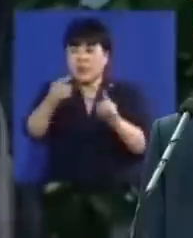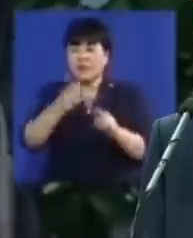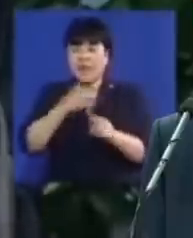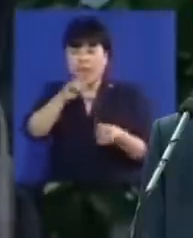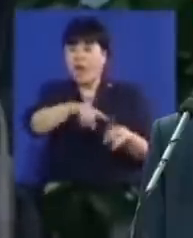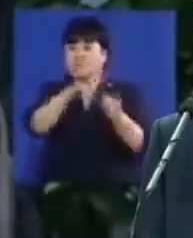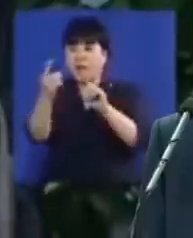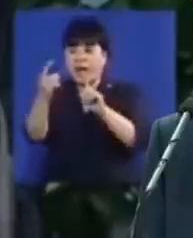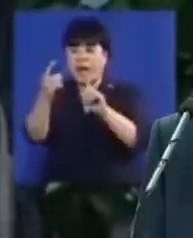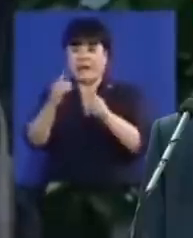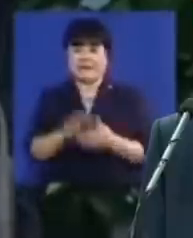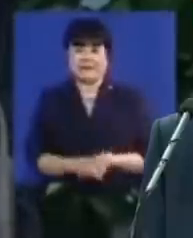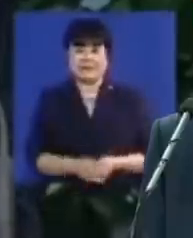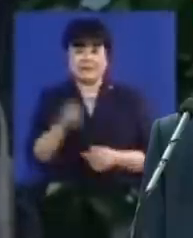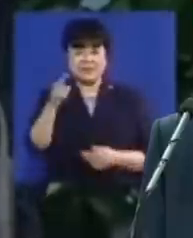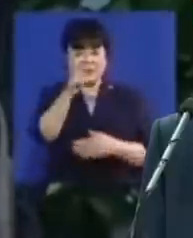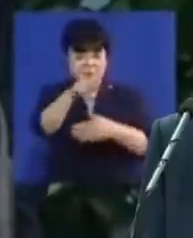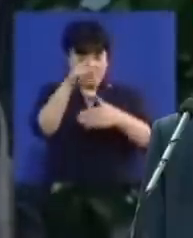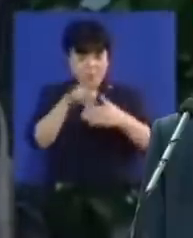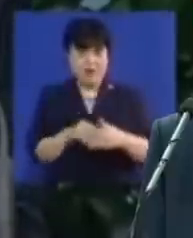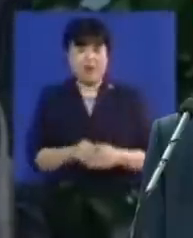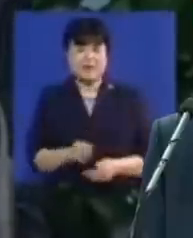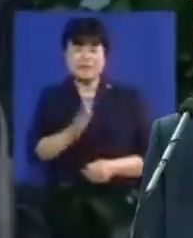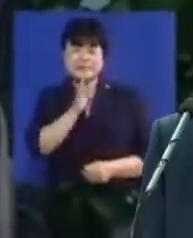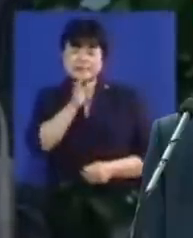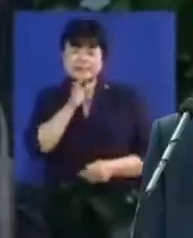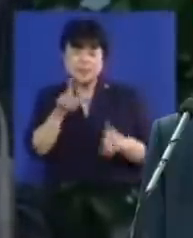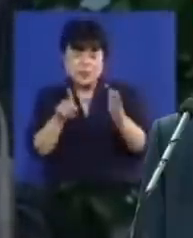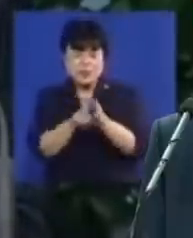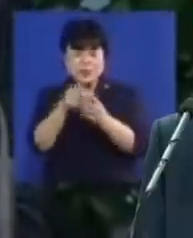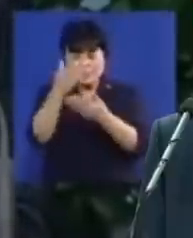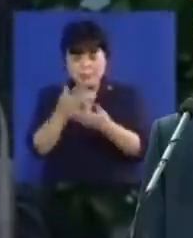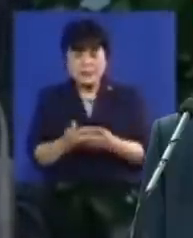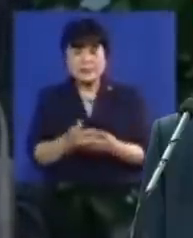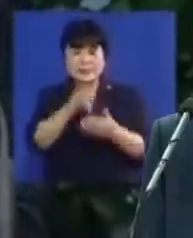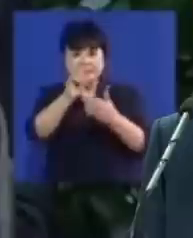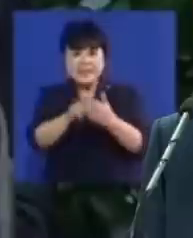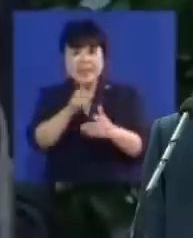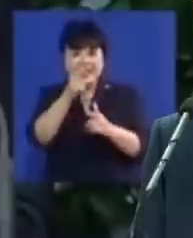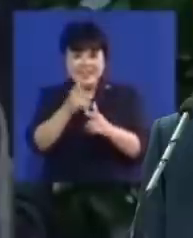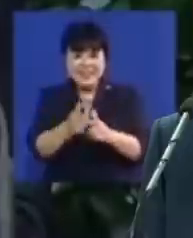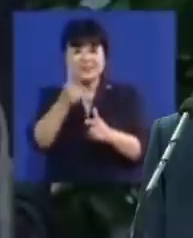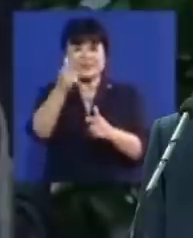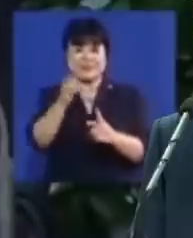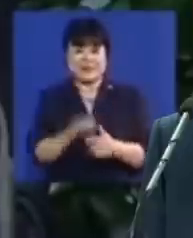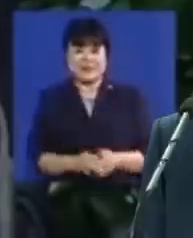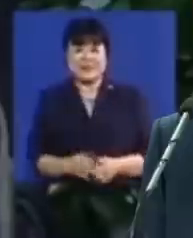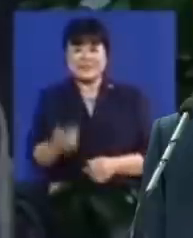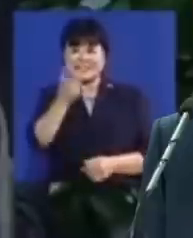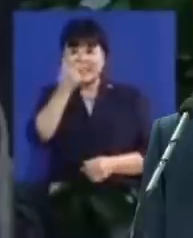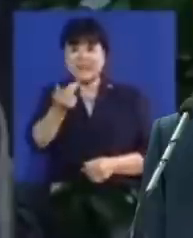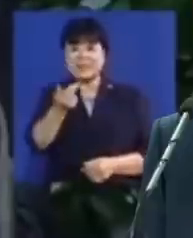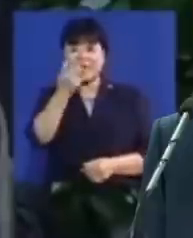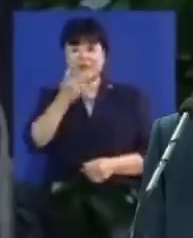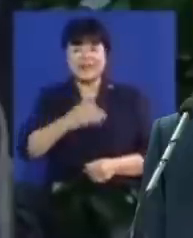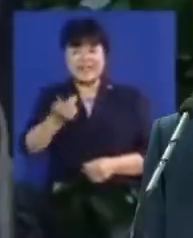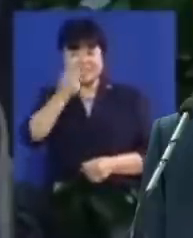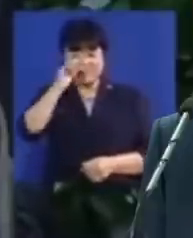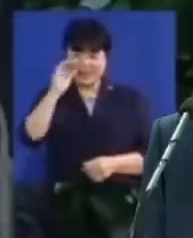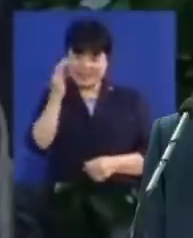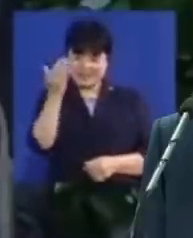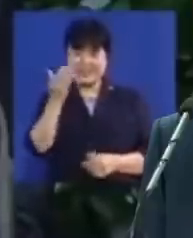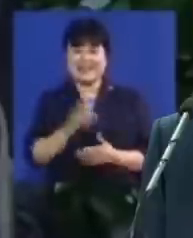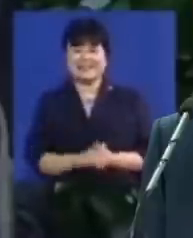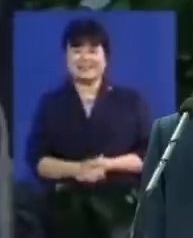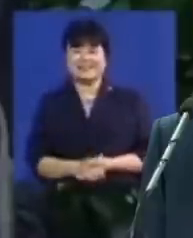부활, 이것을 마음속에 진실로 믿음으로 받아들이면 예수의 생명도 내 생명이 되는